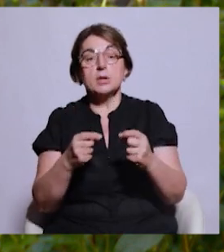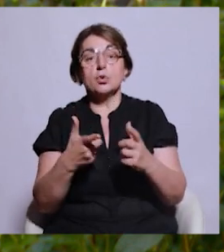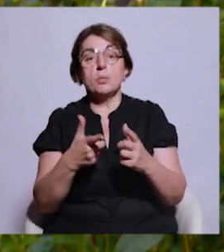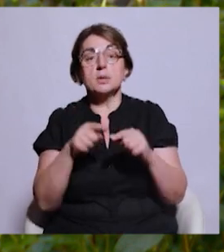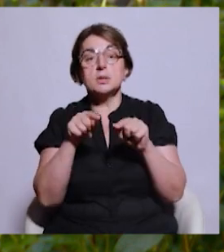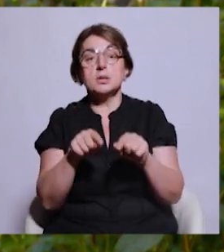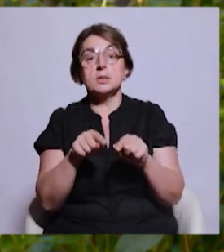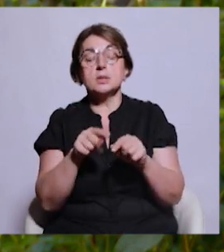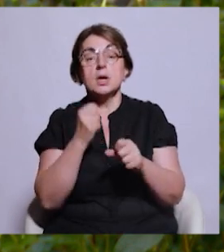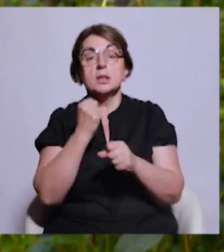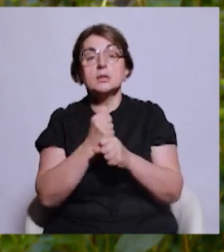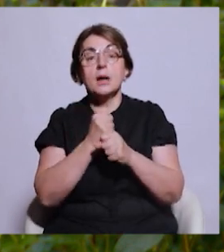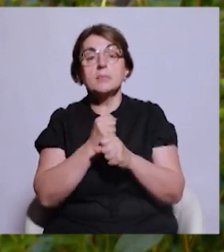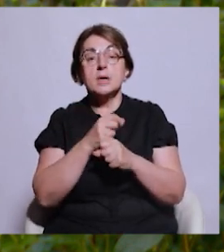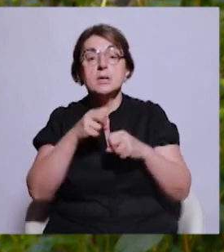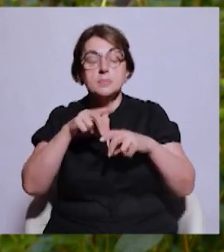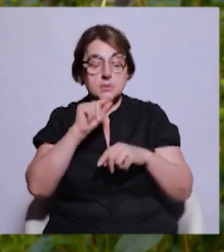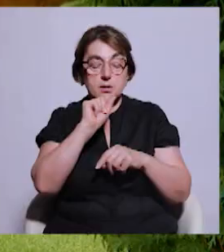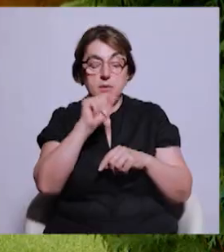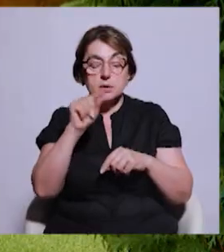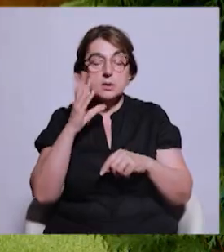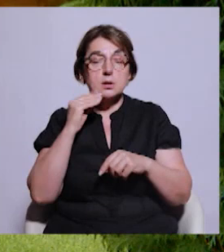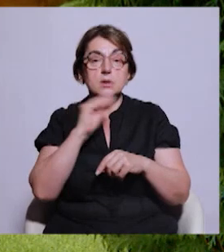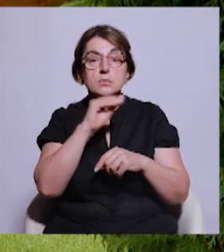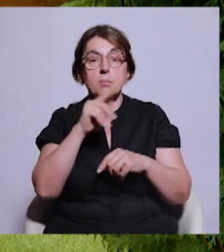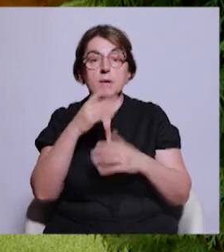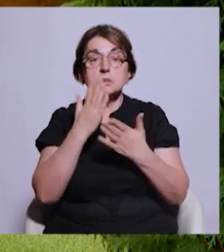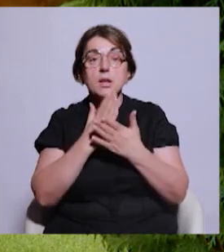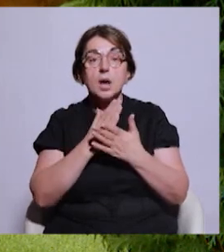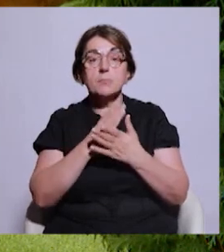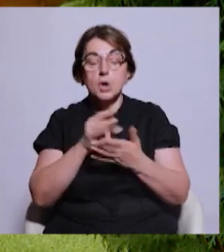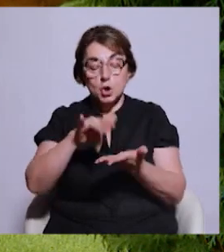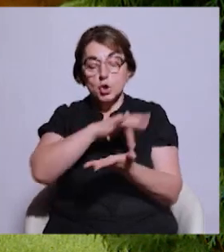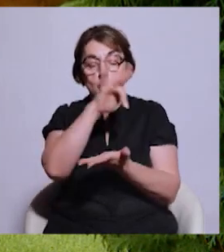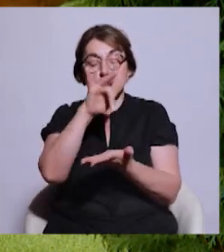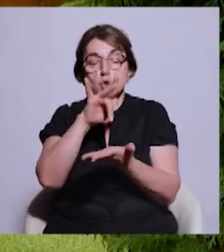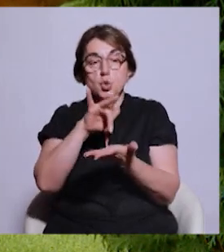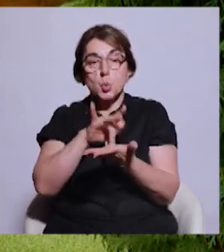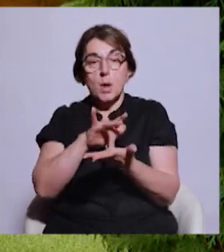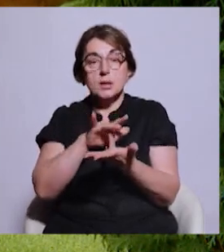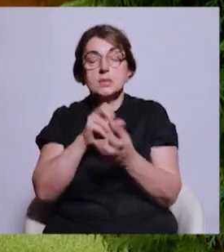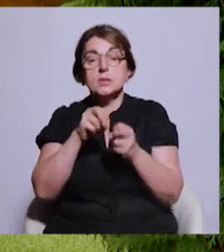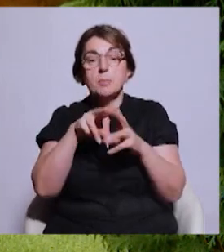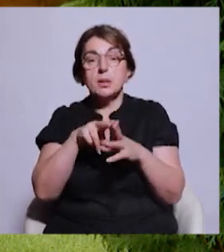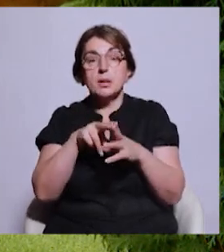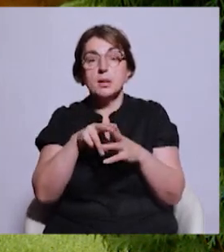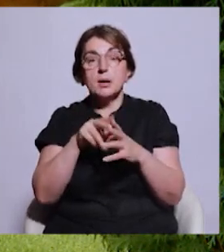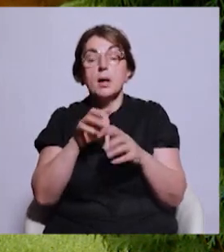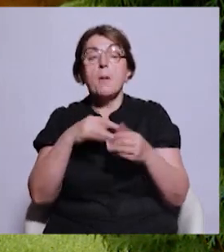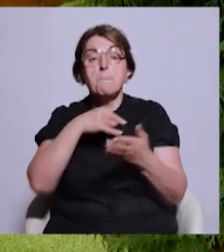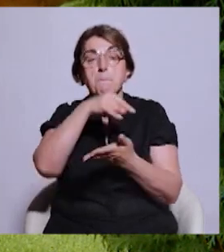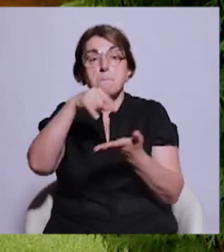და იგი დამზადებულია ციფერბლატით, მასზეა წარმოდგენილი შუა ცენტრალურ წერტილში აქვს